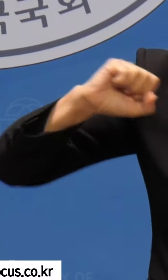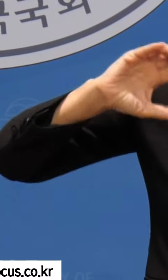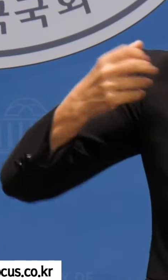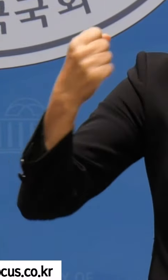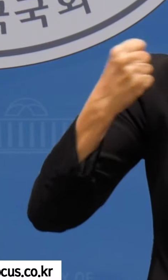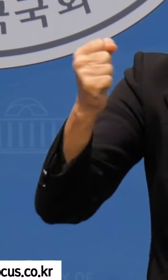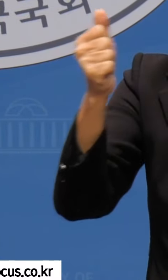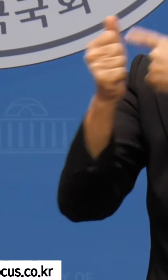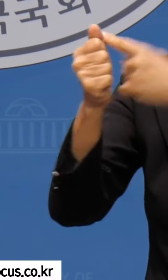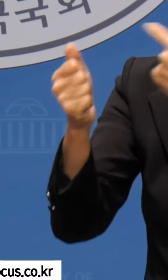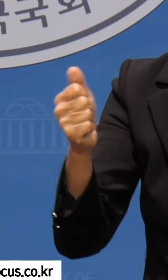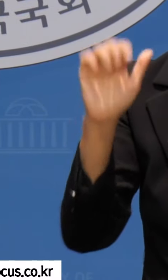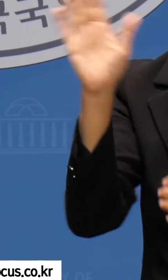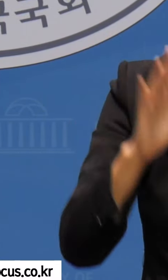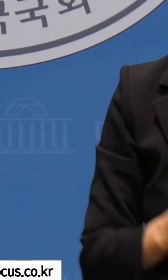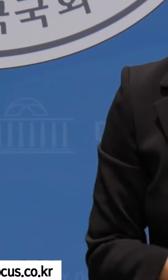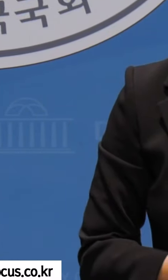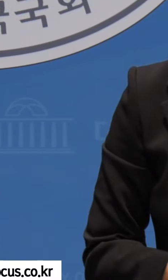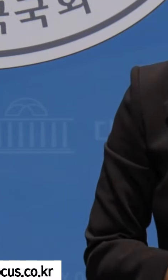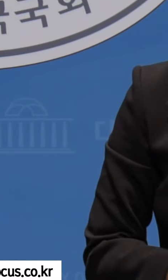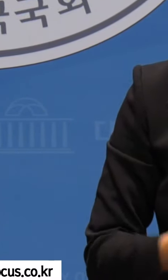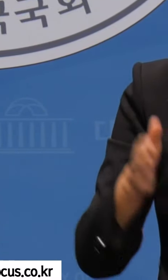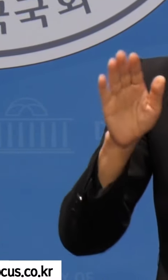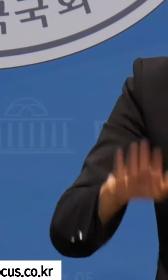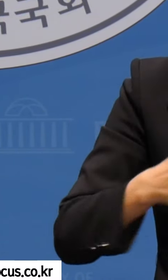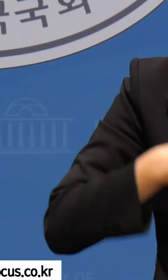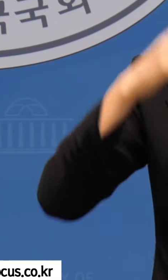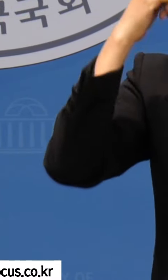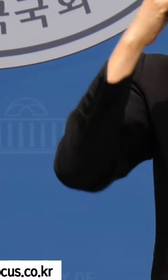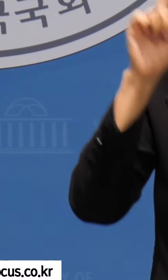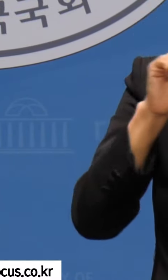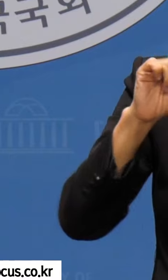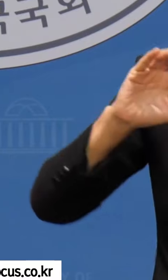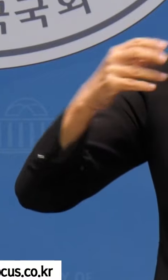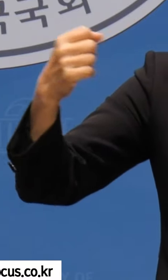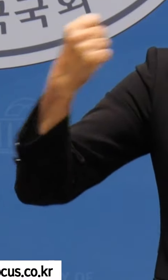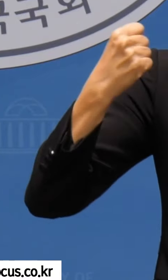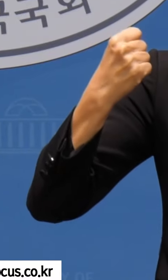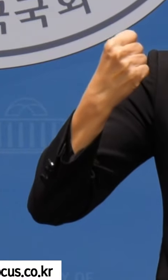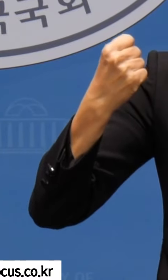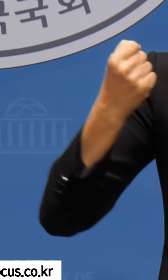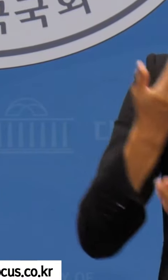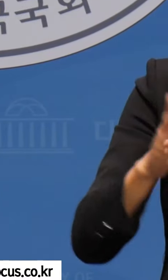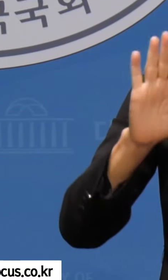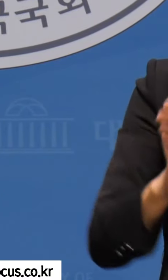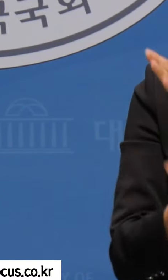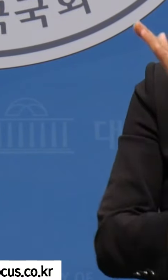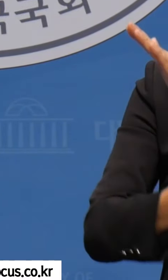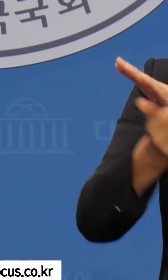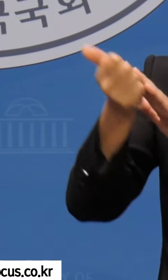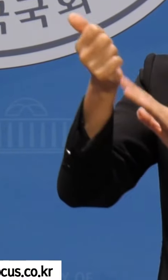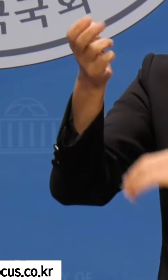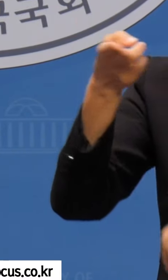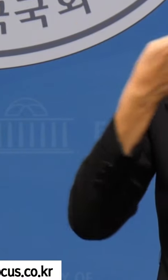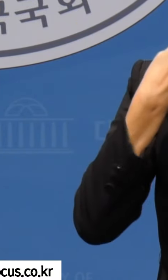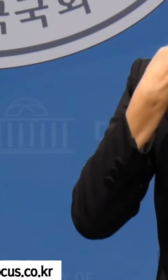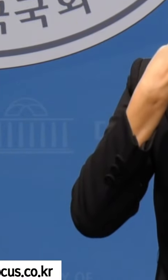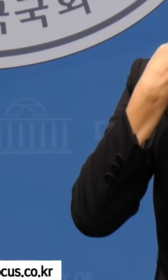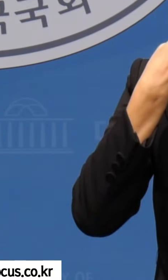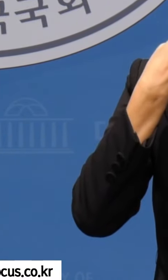제가고 한것은 는 더 이상 개혁의 희망이 없기